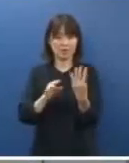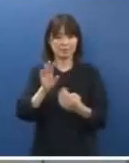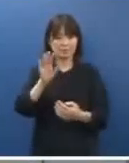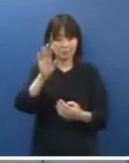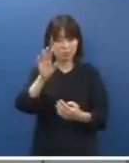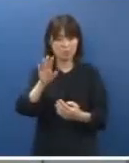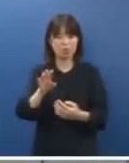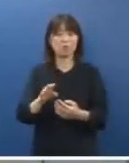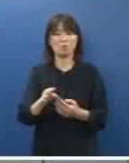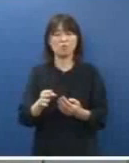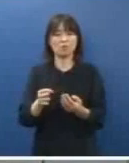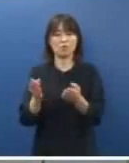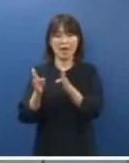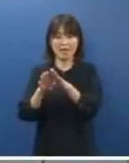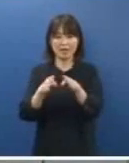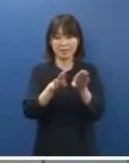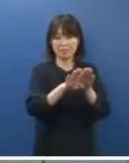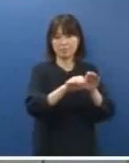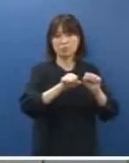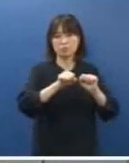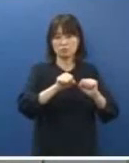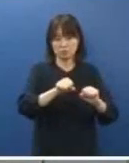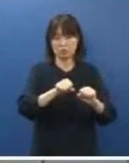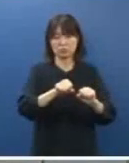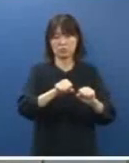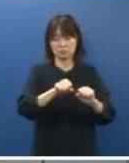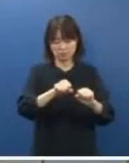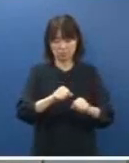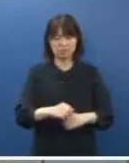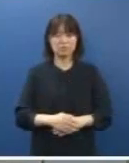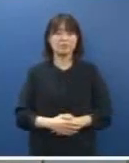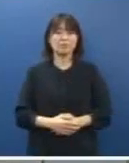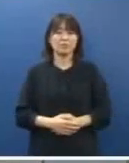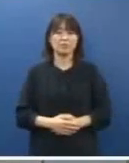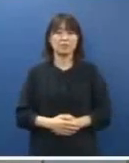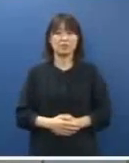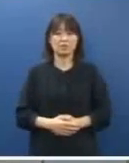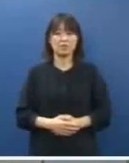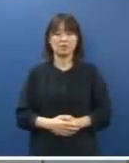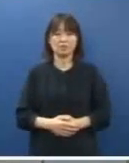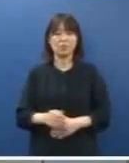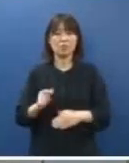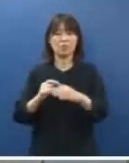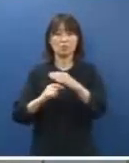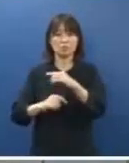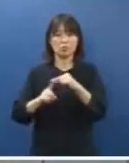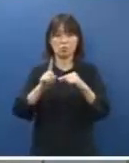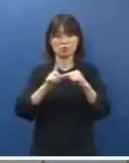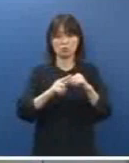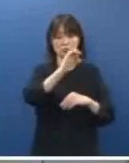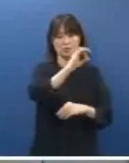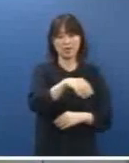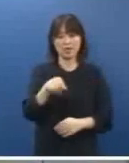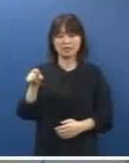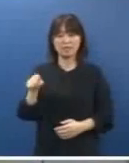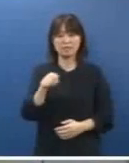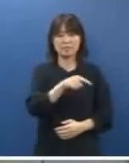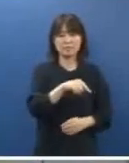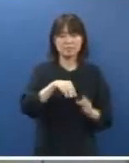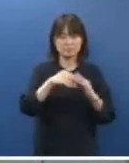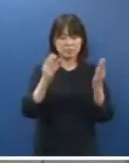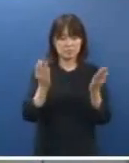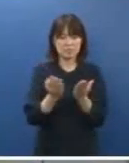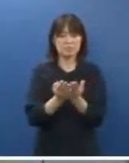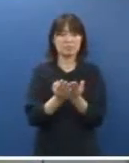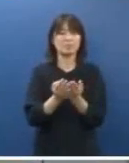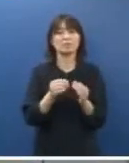という方針が出されたところであります。まあ、これで東部も中部も西部もということになりまして、